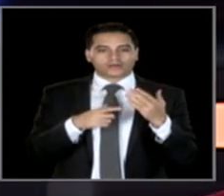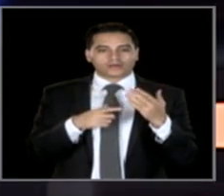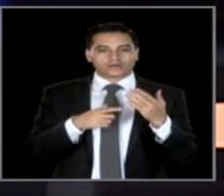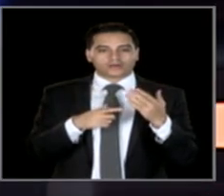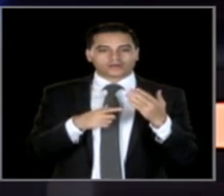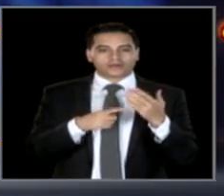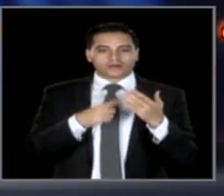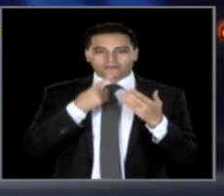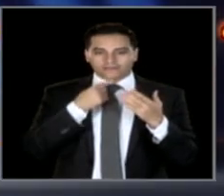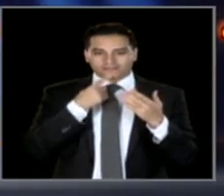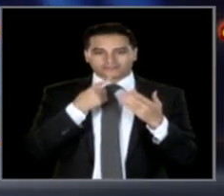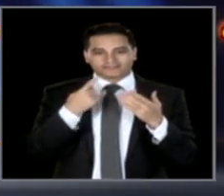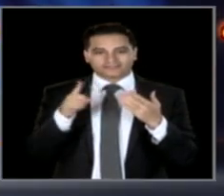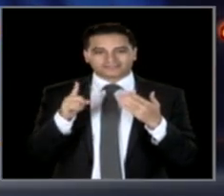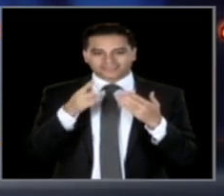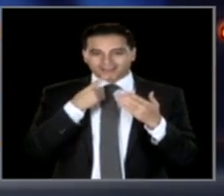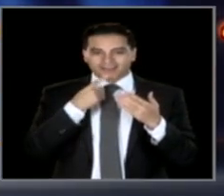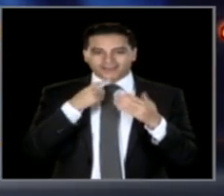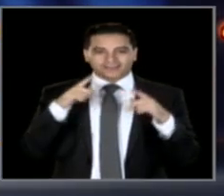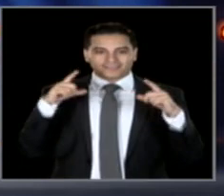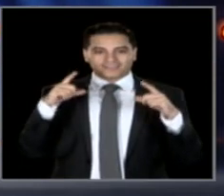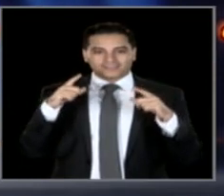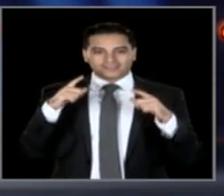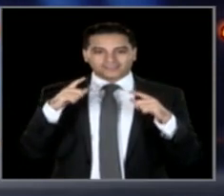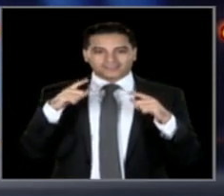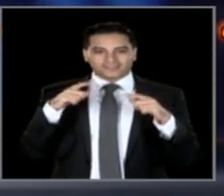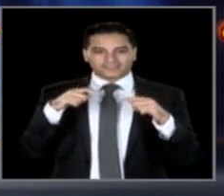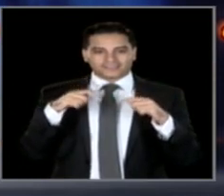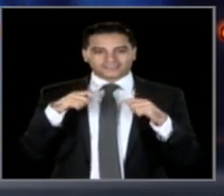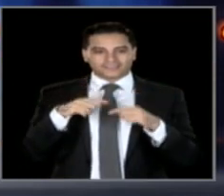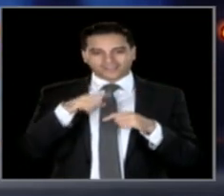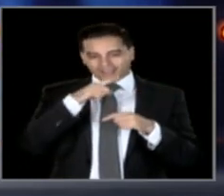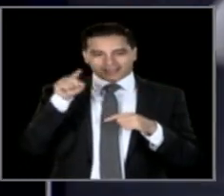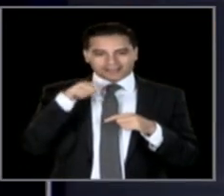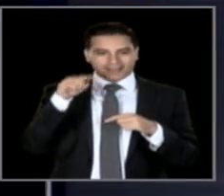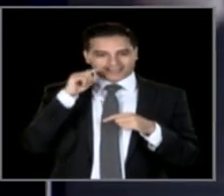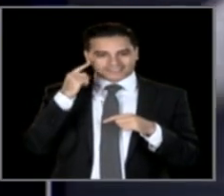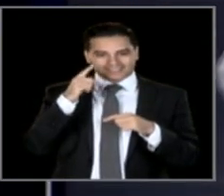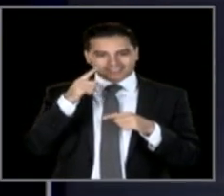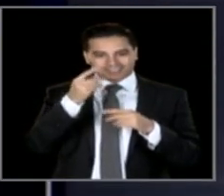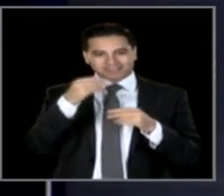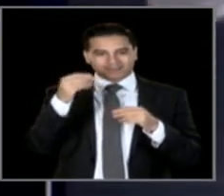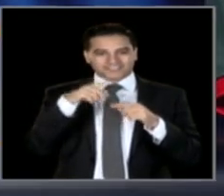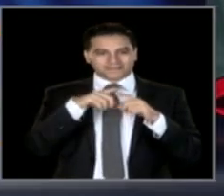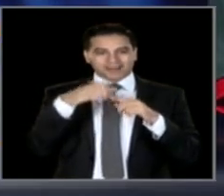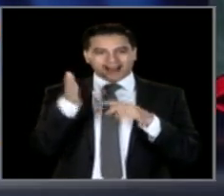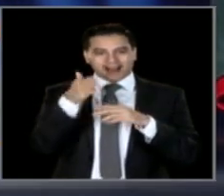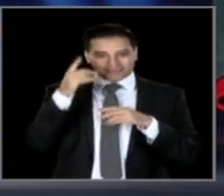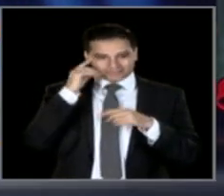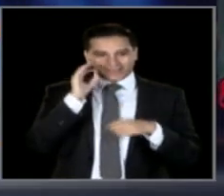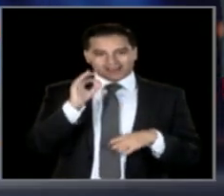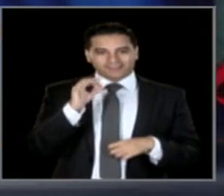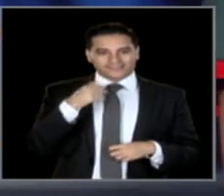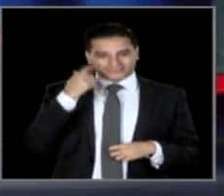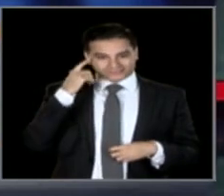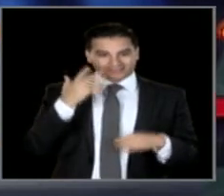حمرا. حمرا صح. حمرا. حمرا. حمرا في الدايرة البيضاء أحمر والخطين زرق كده. انت عمال ترسم. لا انا عارف العالم، بس انا